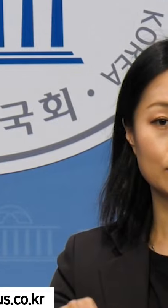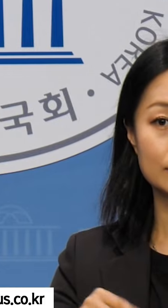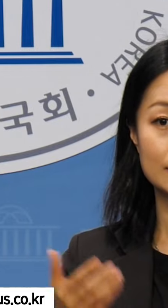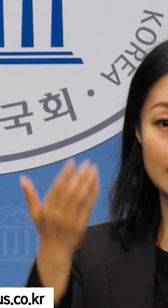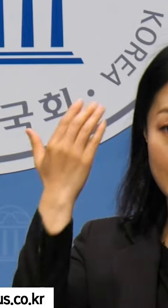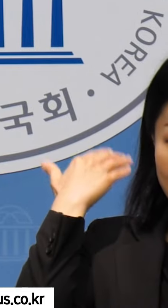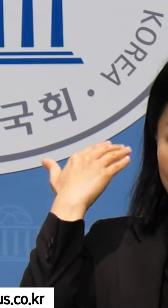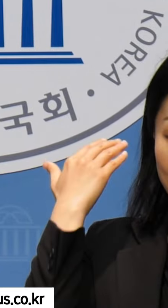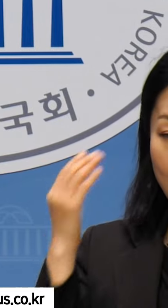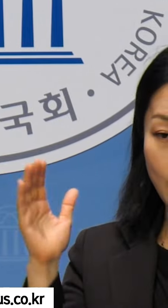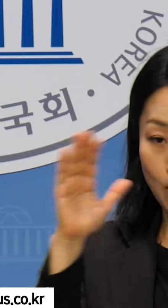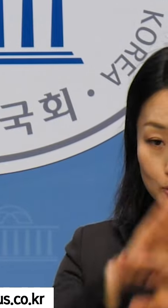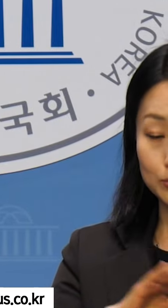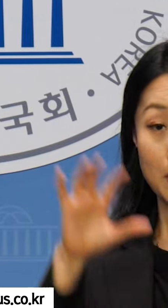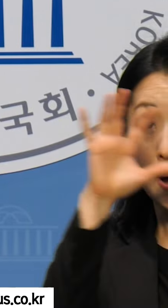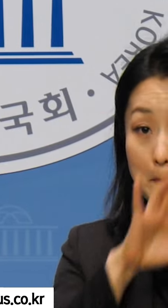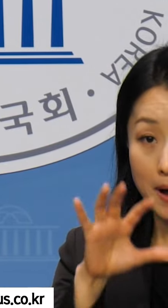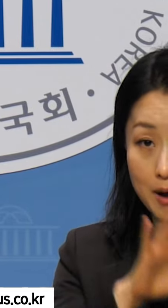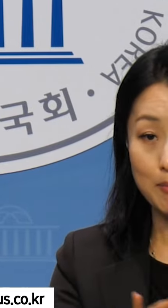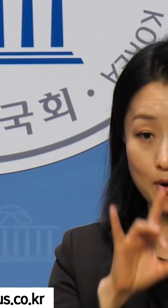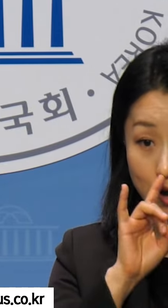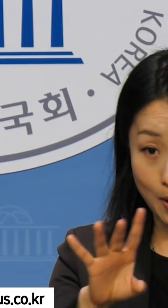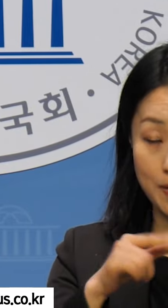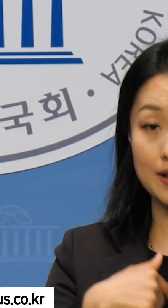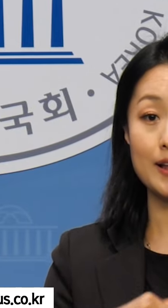다시는 반복되지 않도록 하는 해답이었습니다.